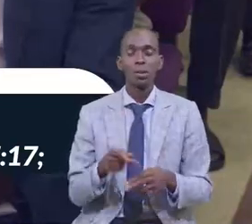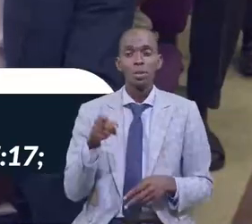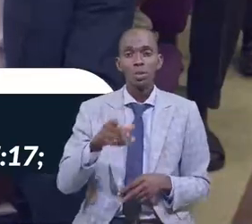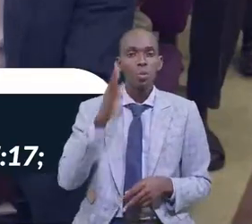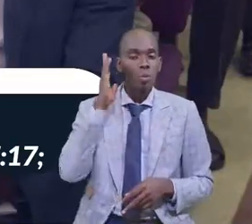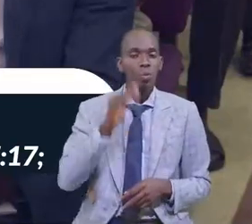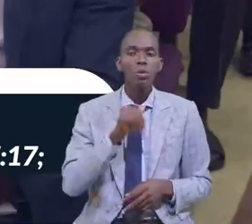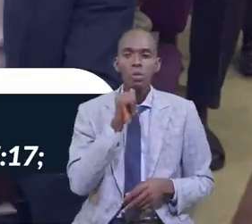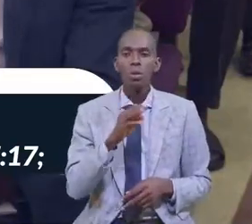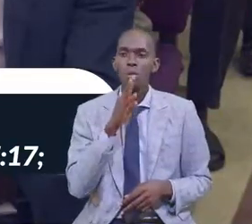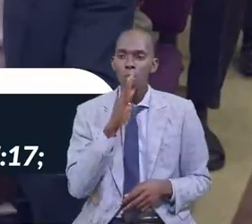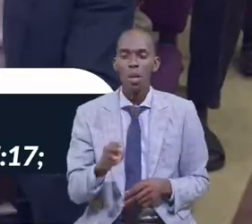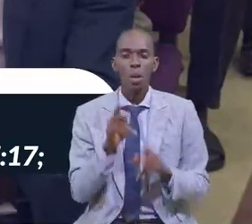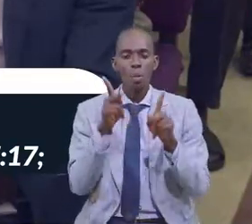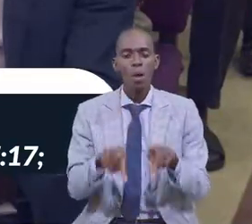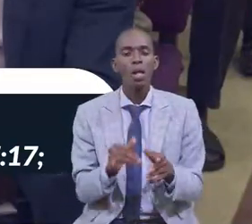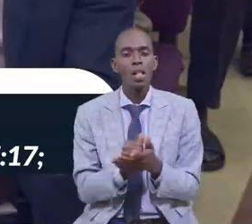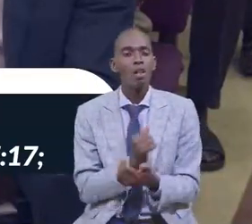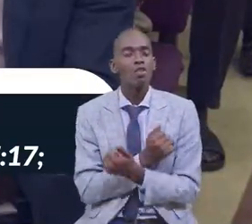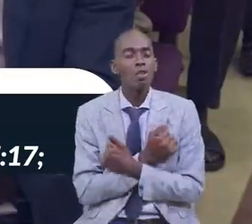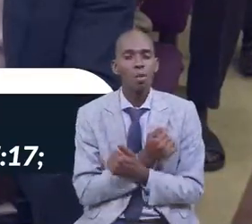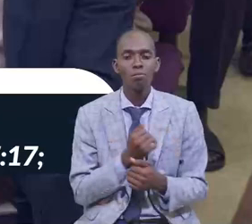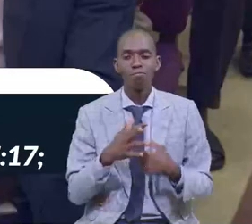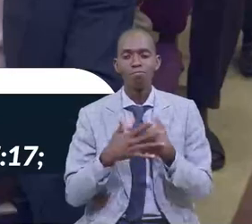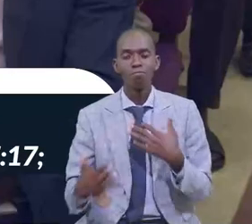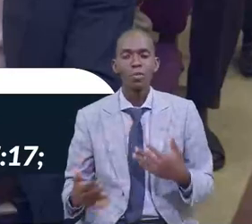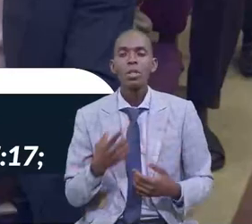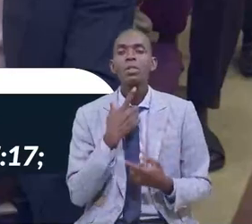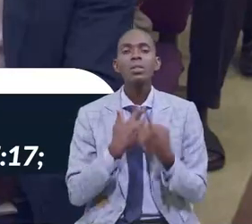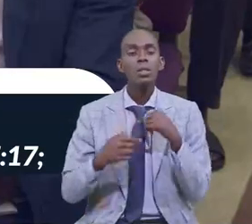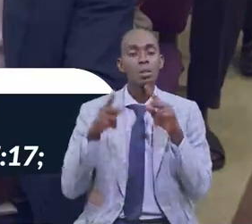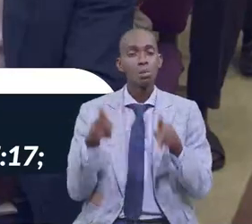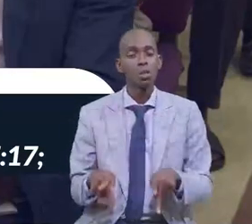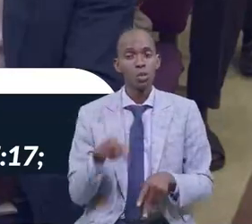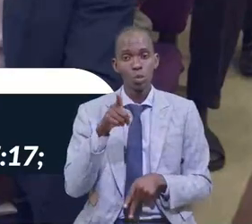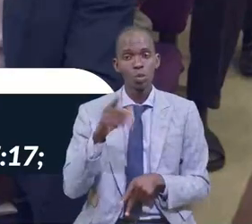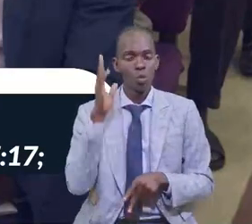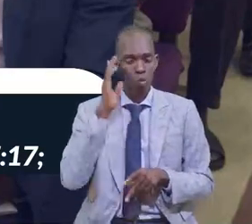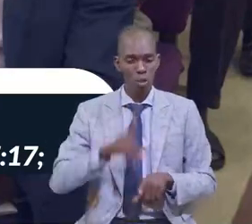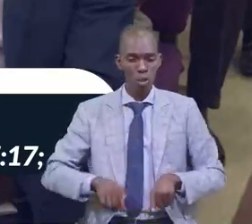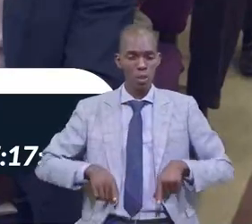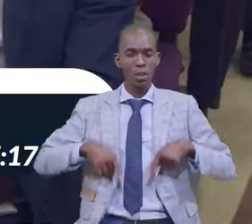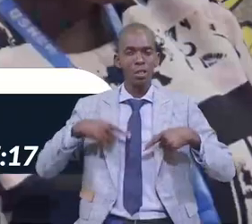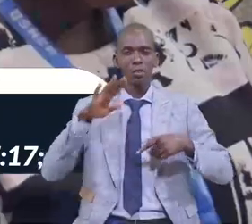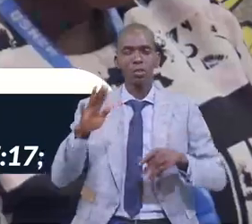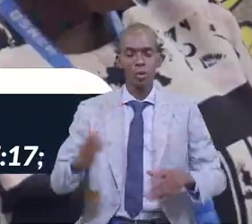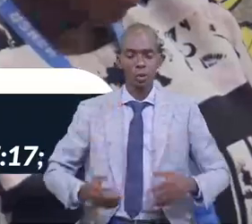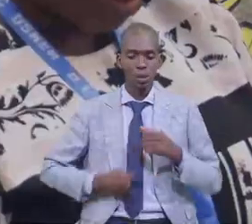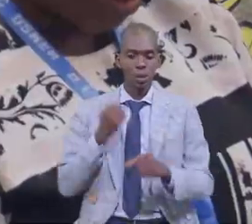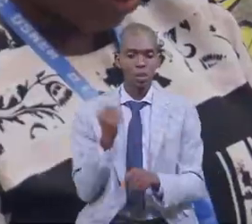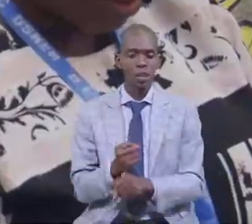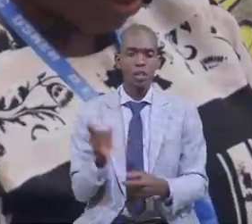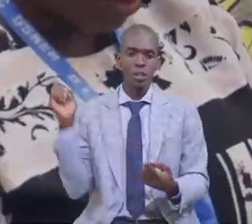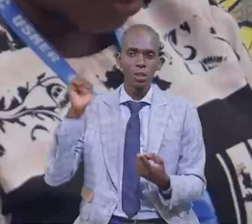fraude. Vous ne serez pas une femme de sang ou de fraude. Vous ne serez pas un sanguinaire. Vous allez